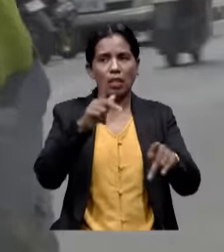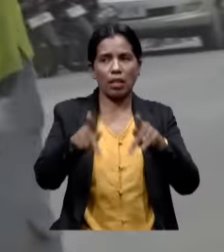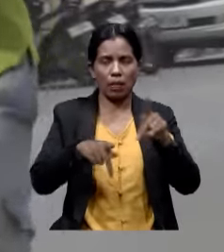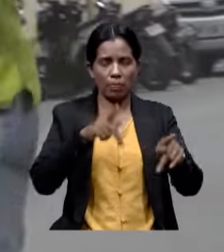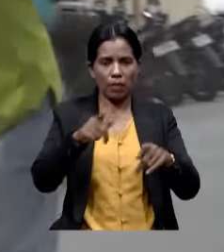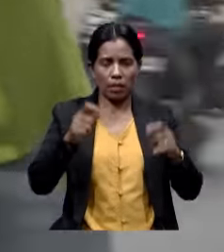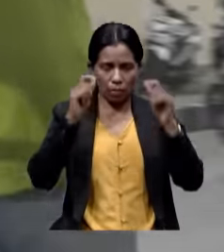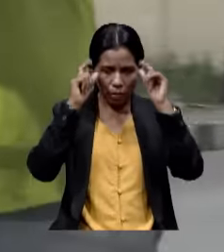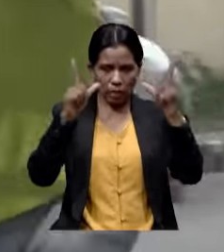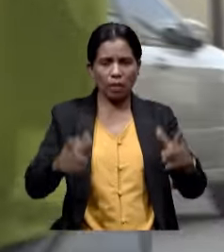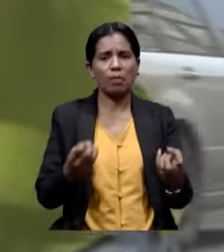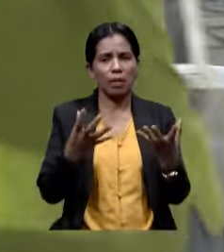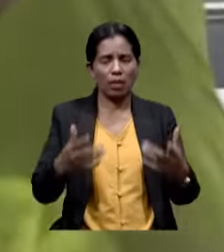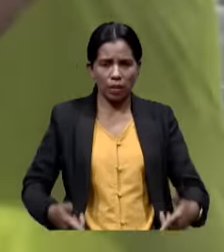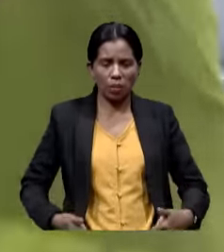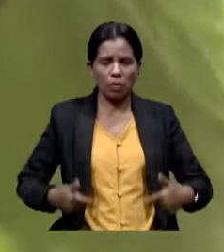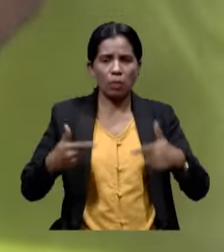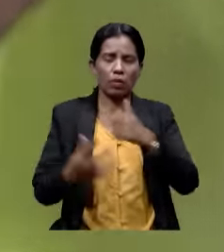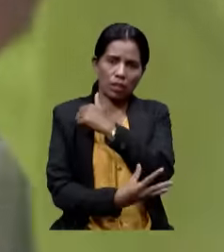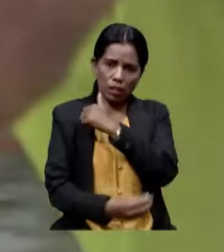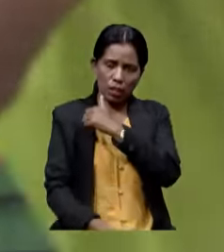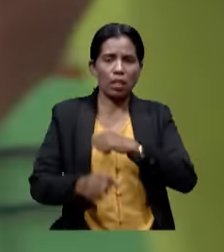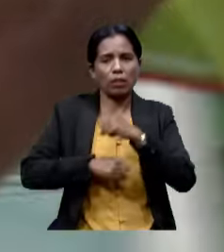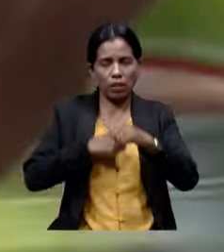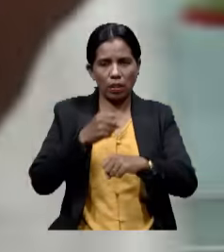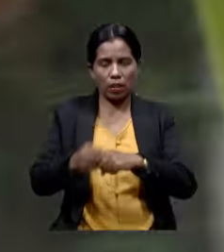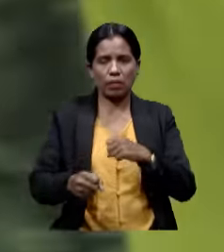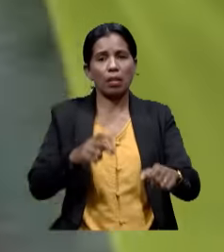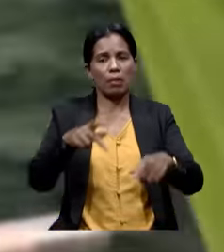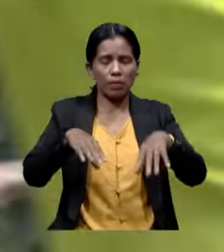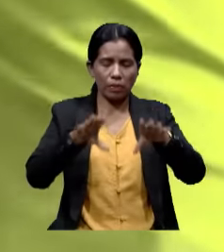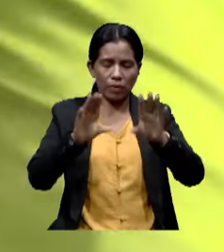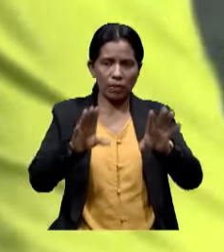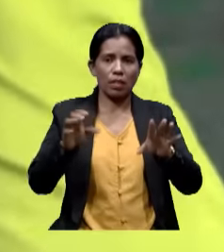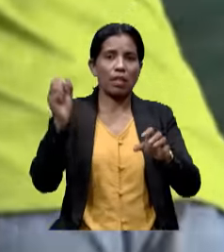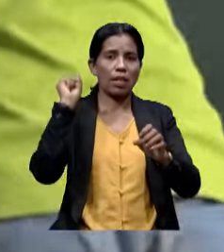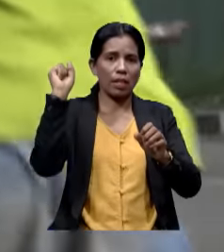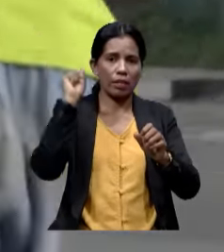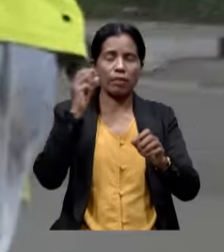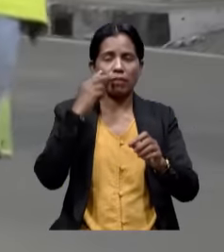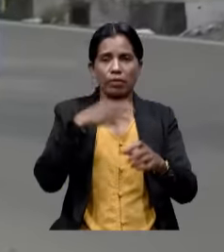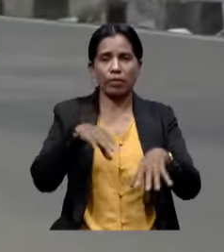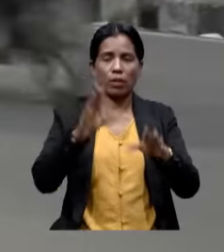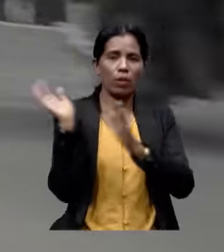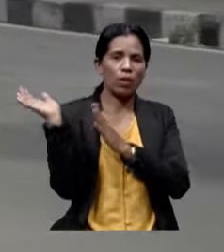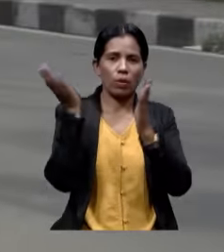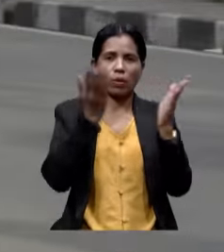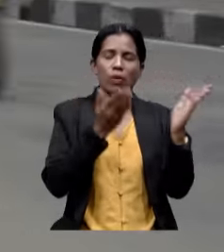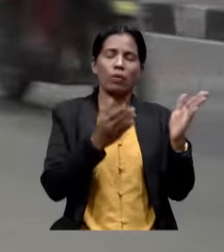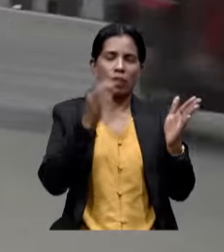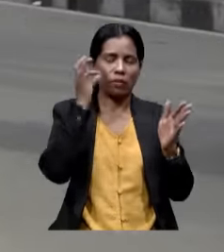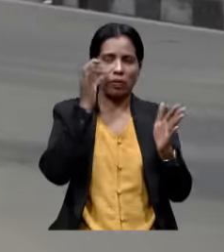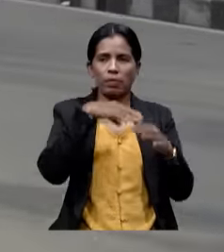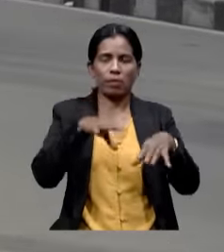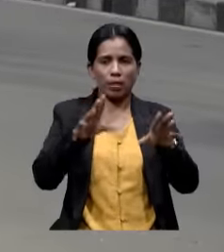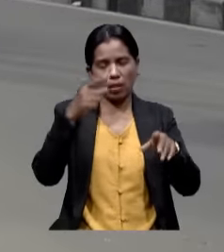iha kiak no mukit. A Eleba ho negócio ambulante laos fum iha político Sira ne matang no tilun, tamba político buka